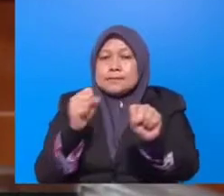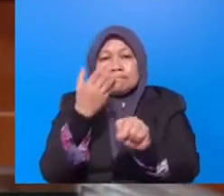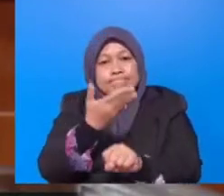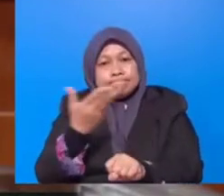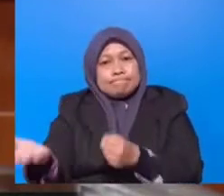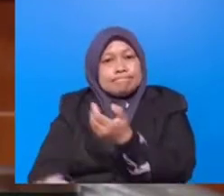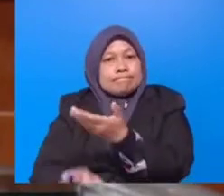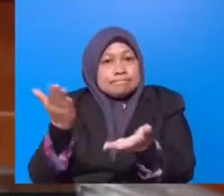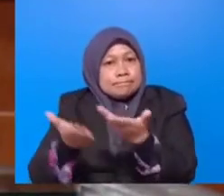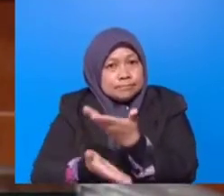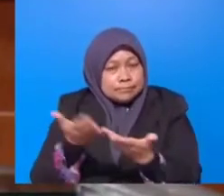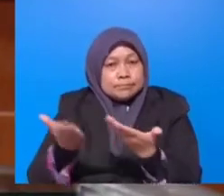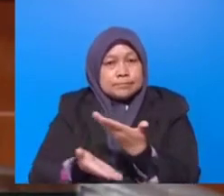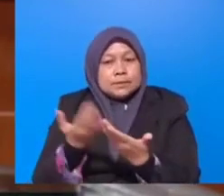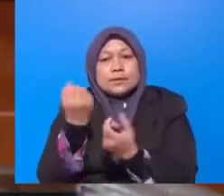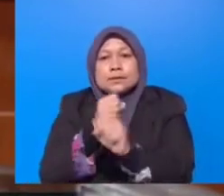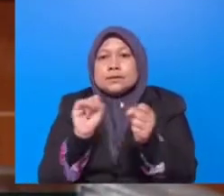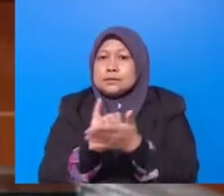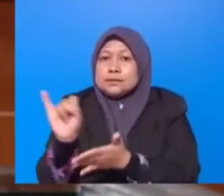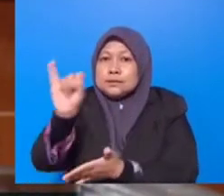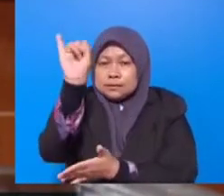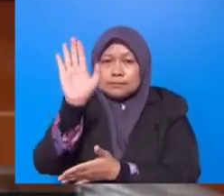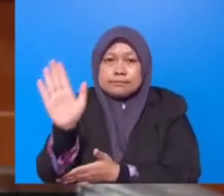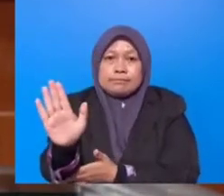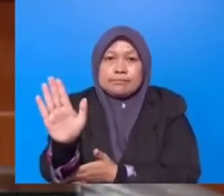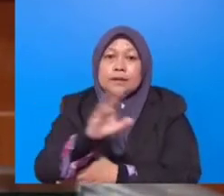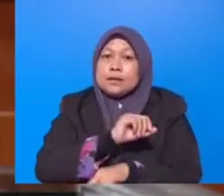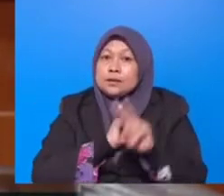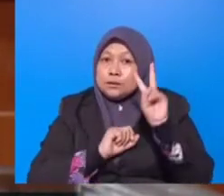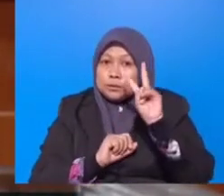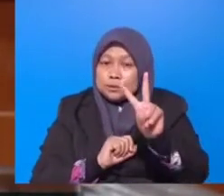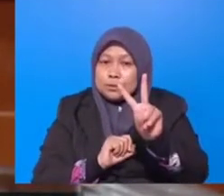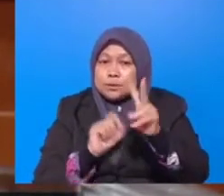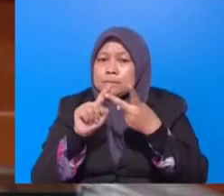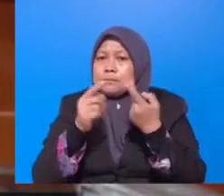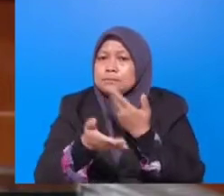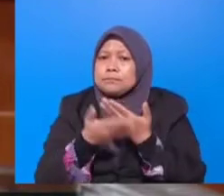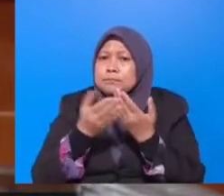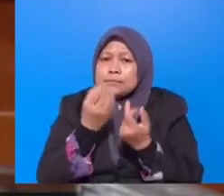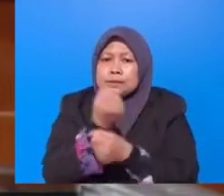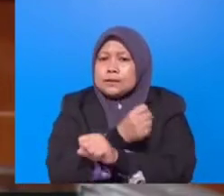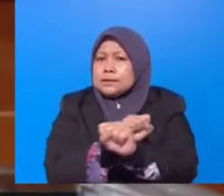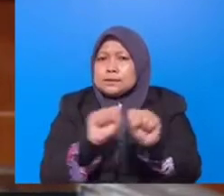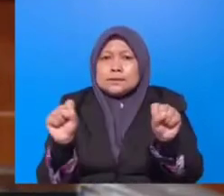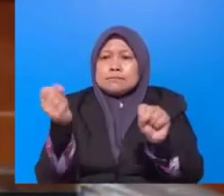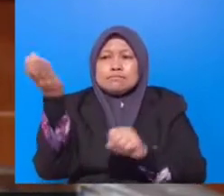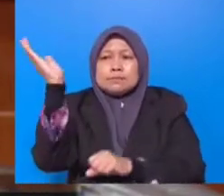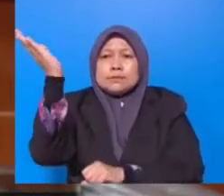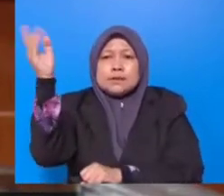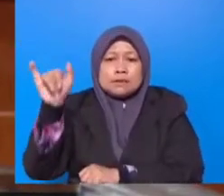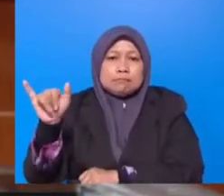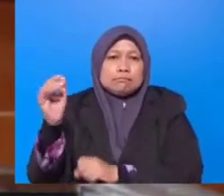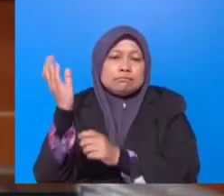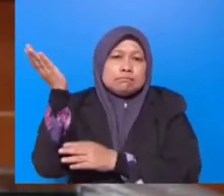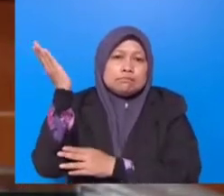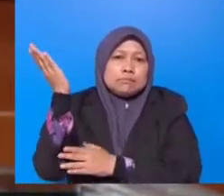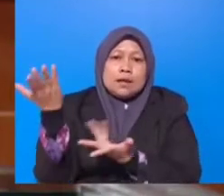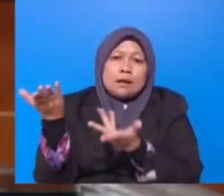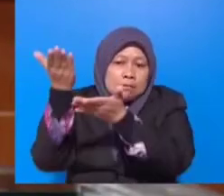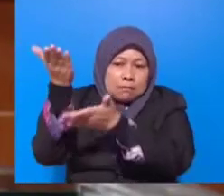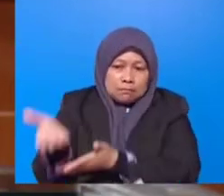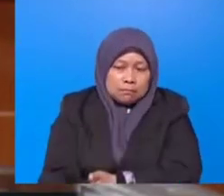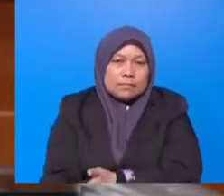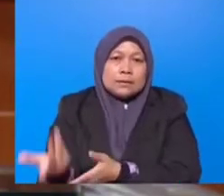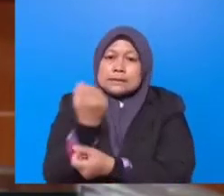infrastruktur di sucses nyeri dan yang keduanya ialah kenangan dengan kesediaan bank syariah itu sendiri saya